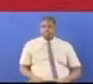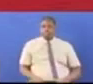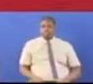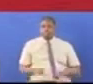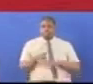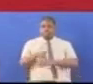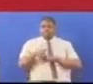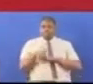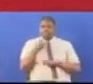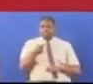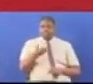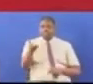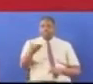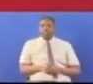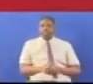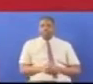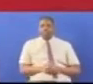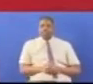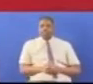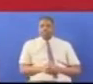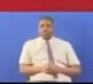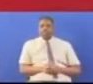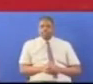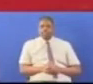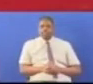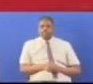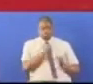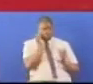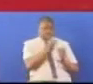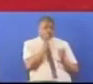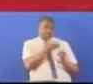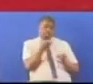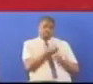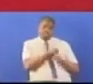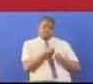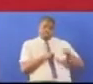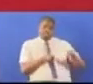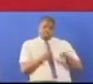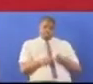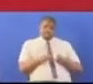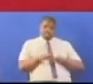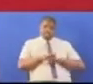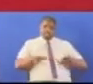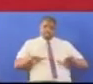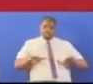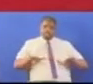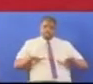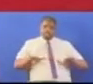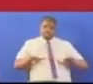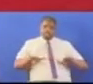Nakala ya Kiingereza inasema, for the purposes of performing its functions, the National Assembly may